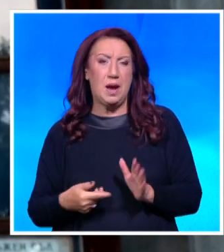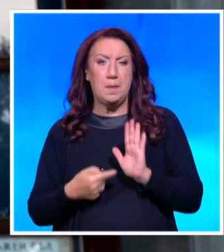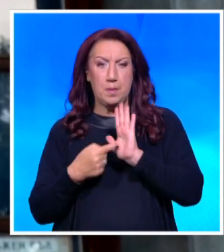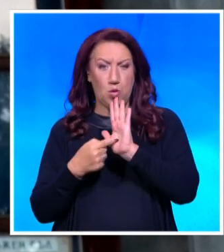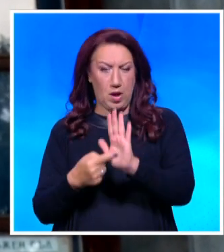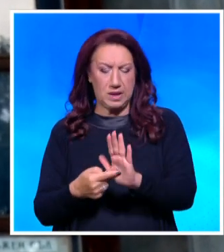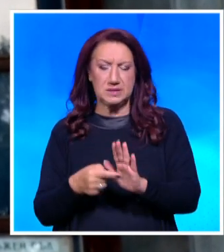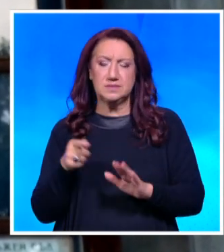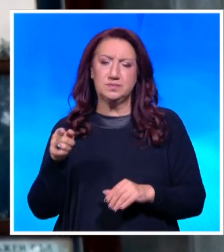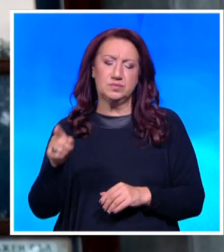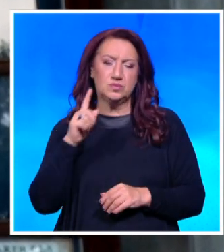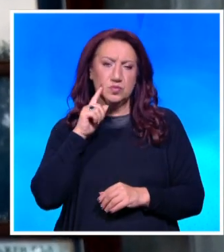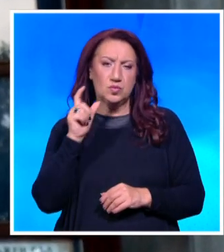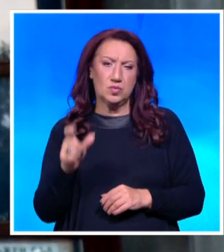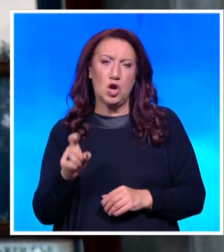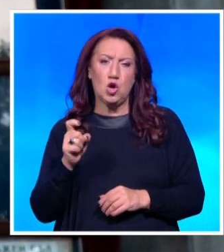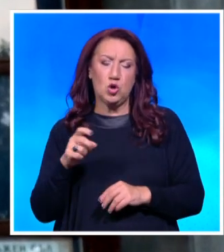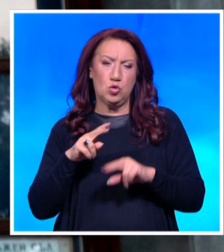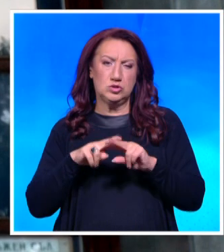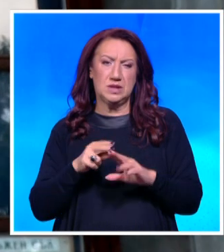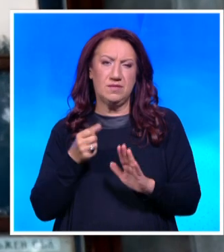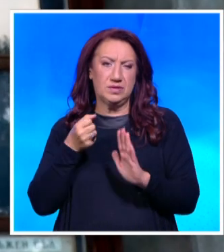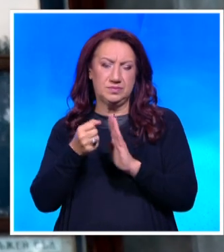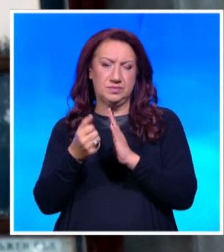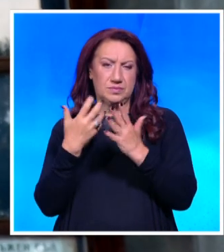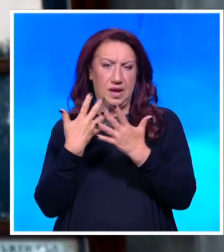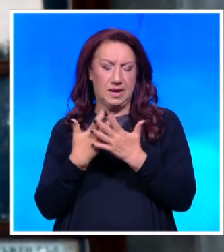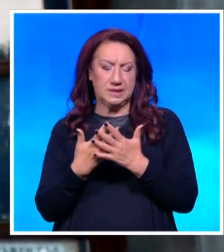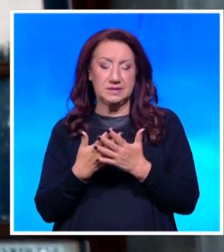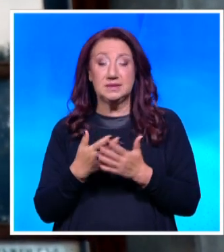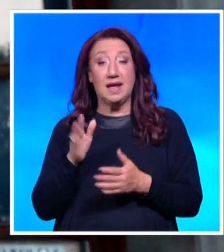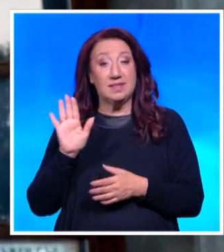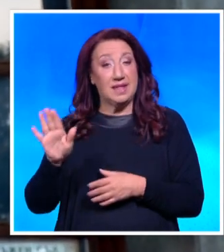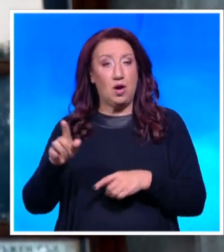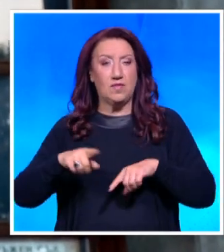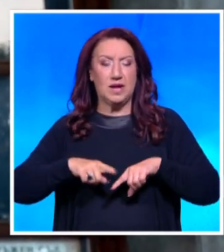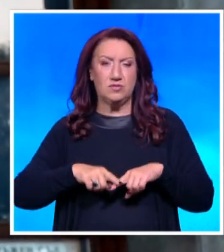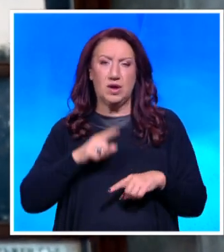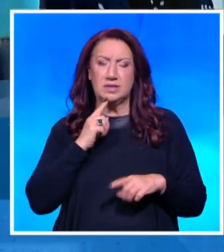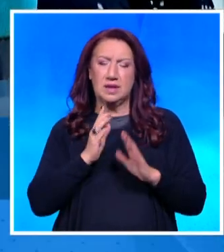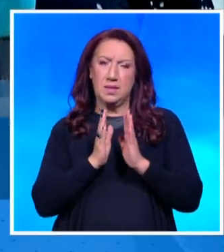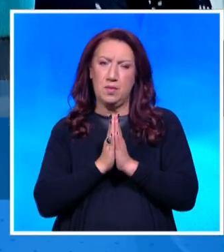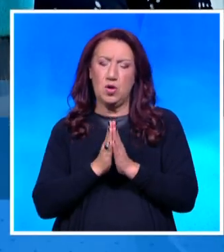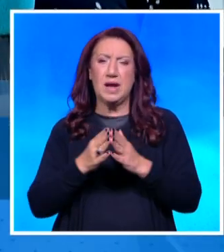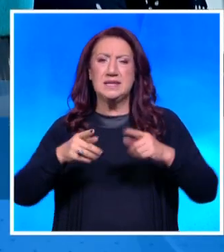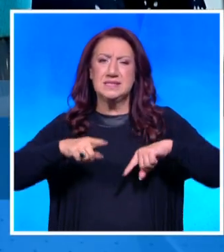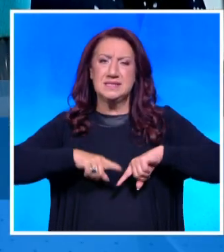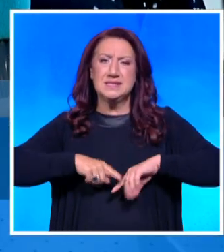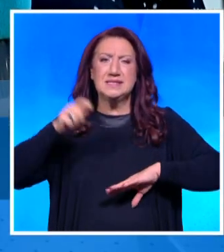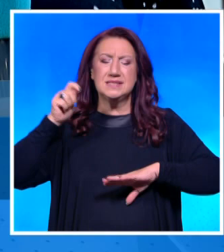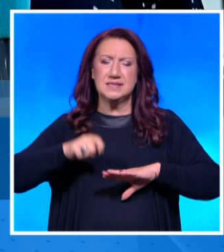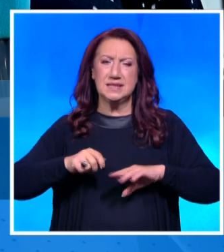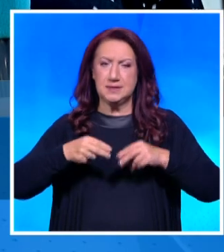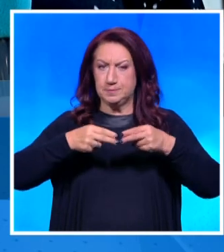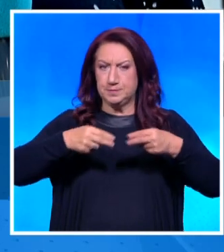остава в ареста. Адвокатът му настоя тричленният съдебен състав да остане безпристрастен и, цитирам, да се абстрахира